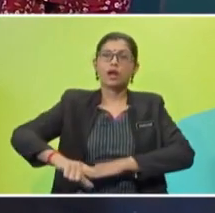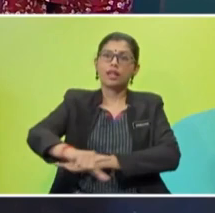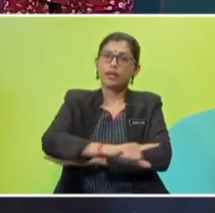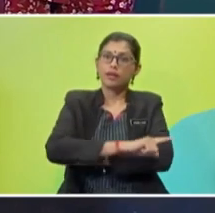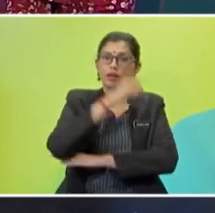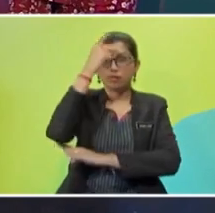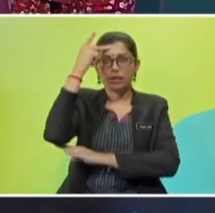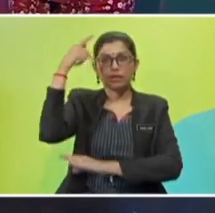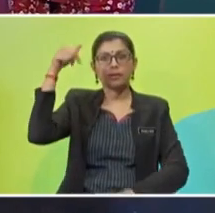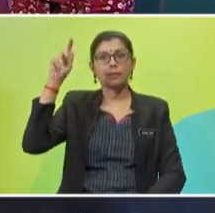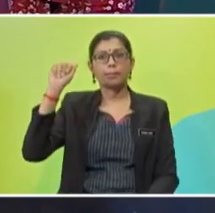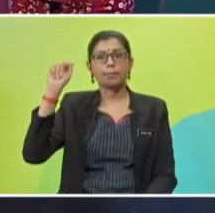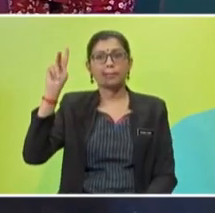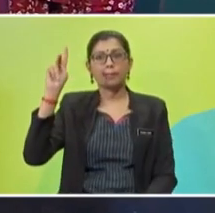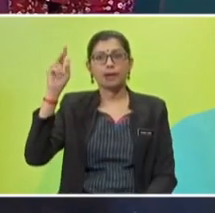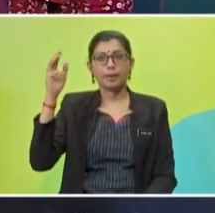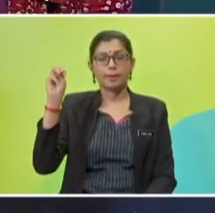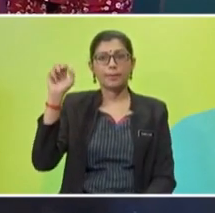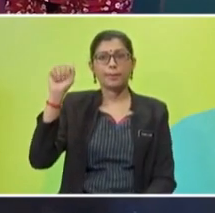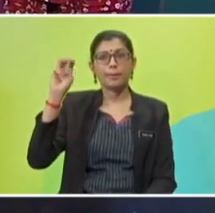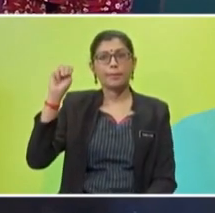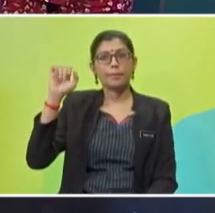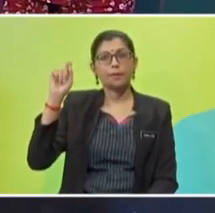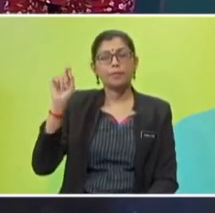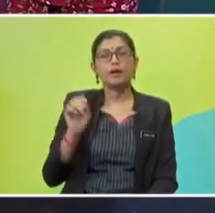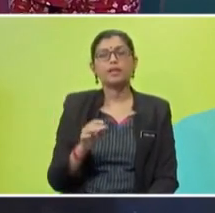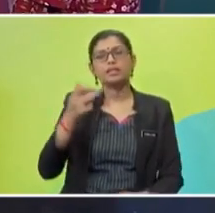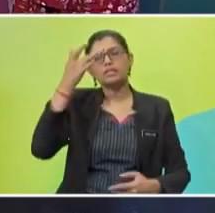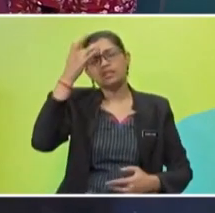sehat Oke jadi kayak